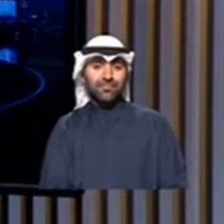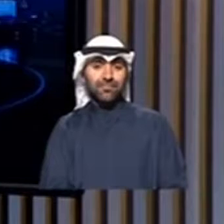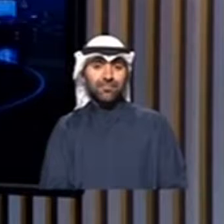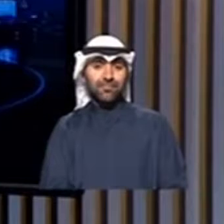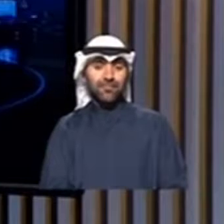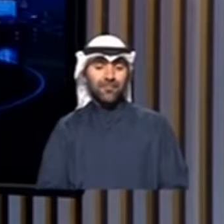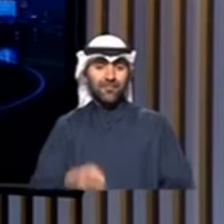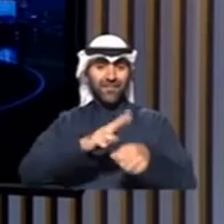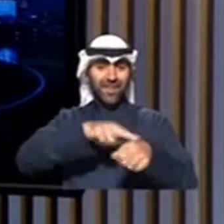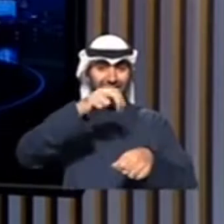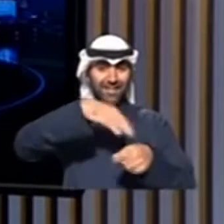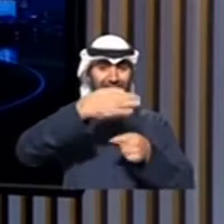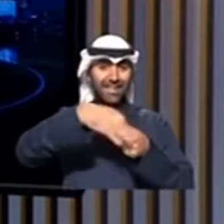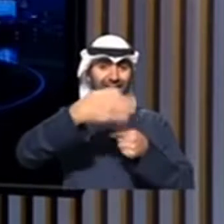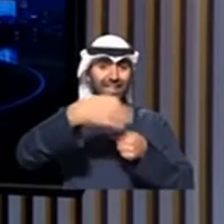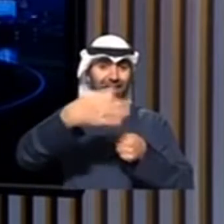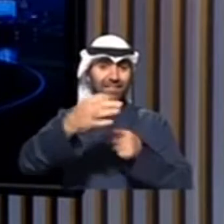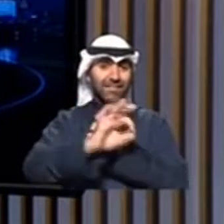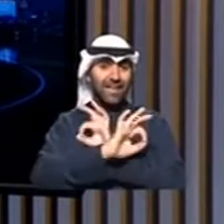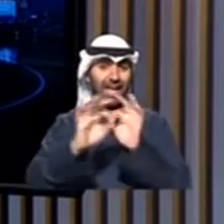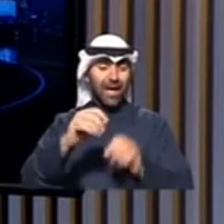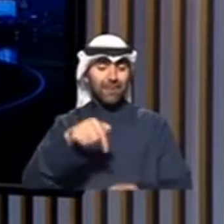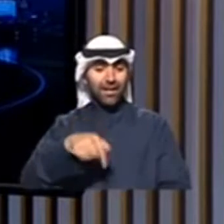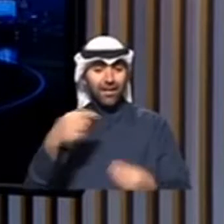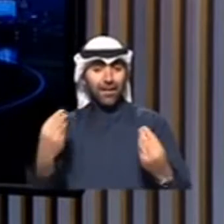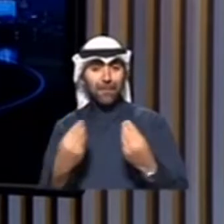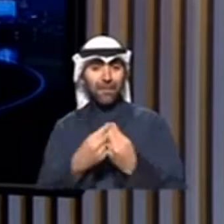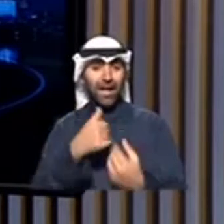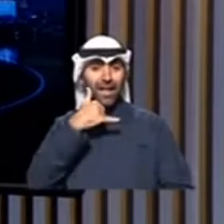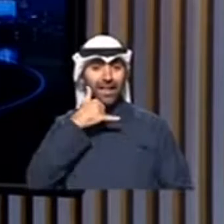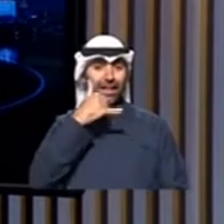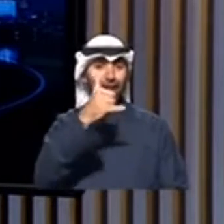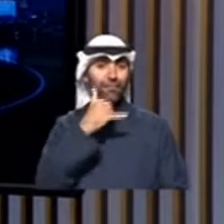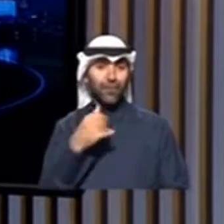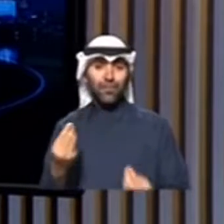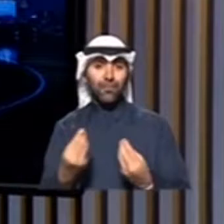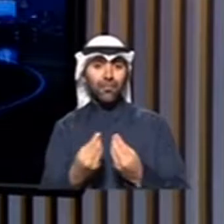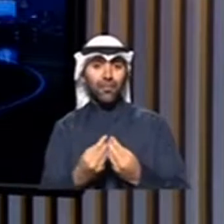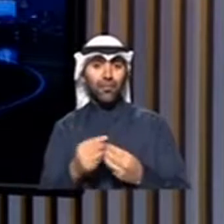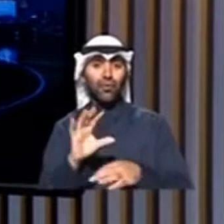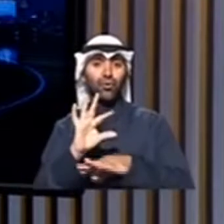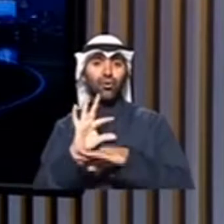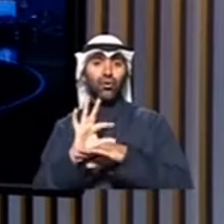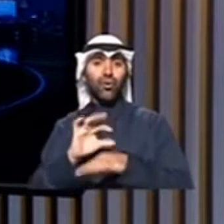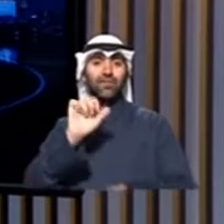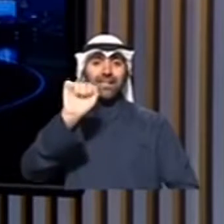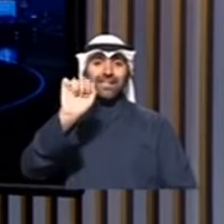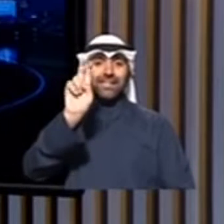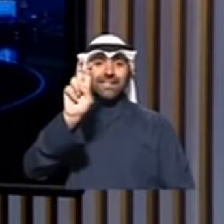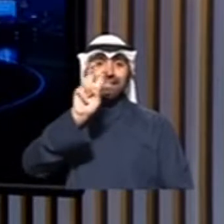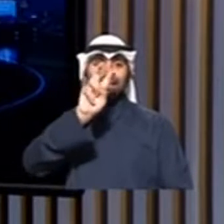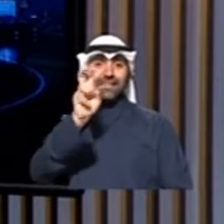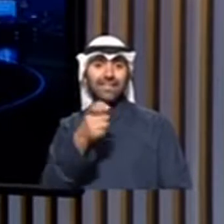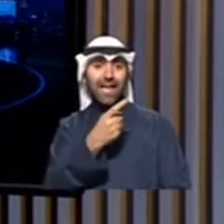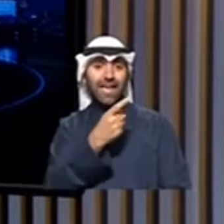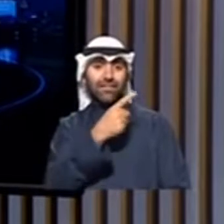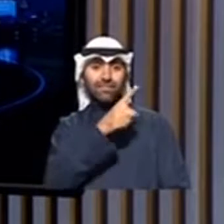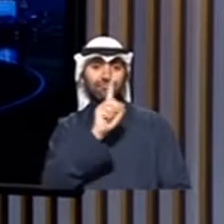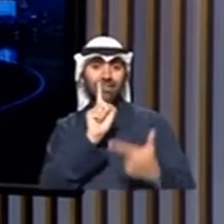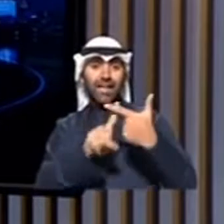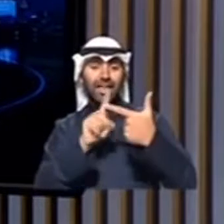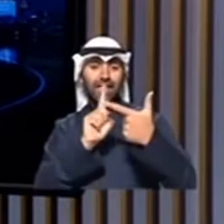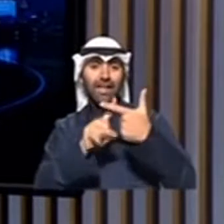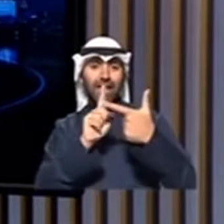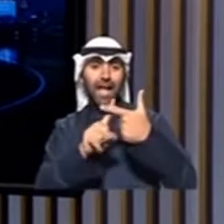ولتسليط الضوء مشاهدي الكرام من حيثيات هذا الموضوع، معنا عبر الهاتف الدكتور صقر الملا نائب مدير العام لهيئة العامة للرياضة لقطاع